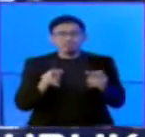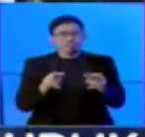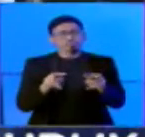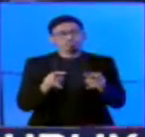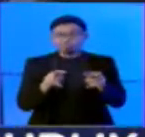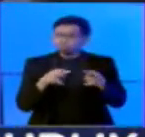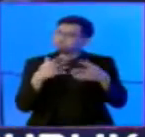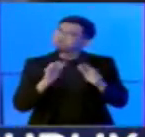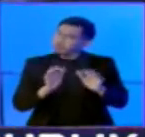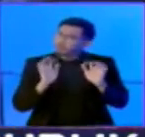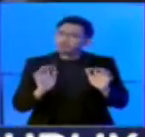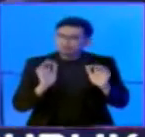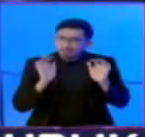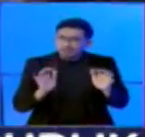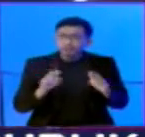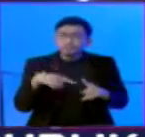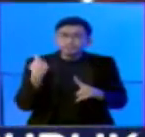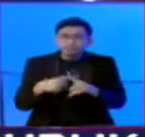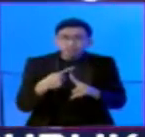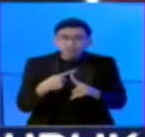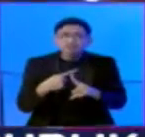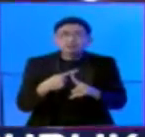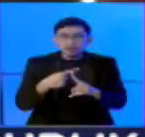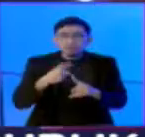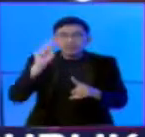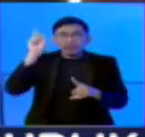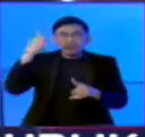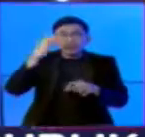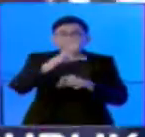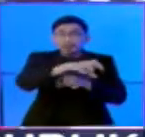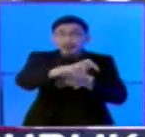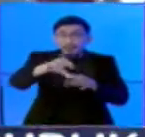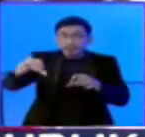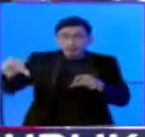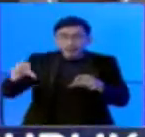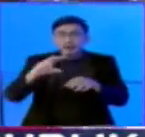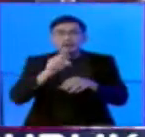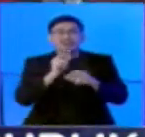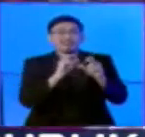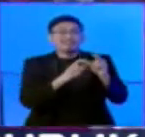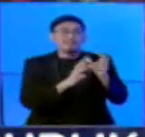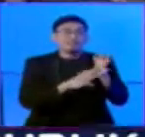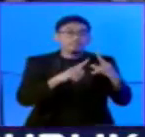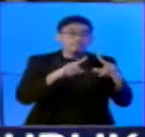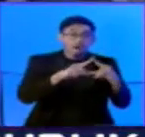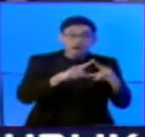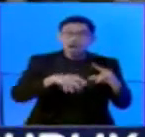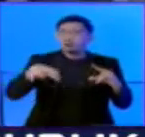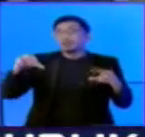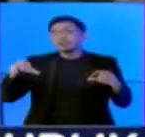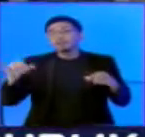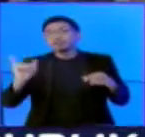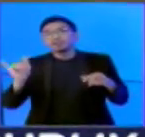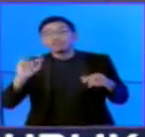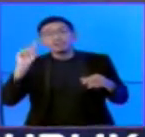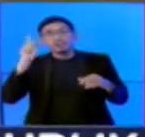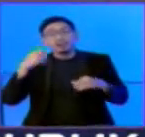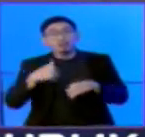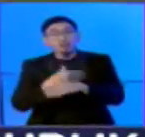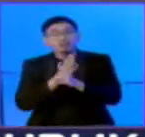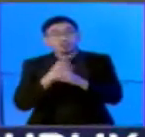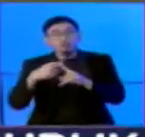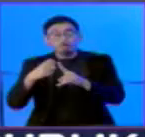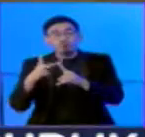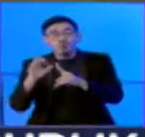lagi dengan polemik yang terjadi antara Wali Kota Surabaya Tri Risma hari ini dan Gubernur Jawa Timur Kofifah Indar